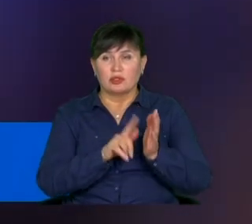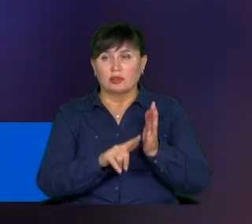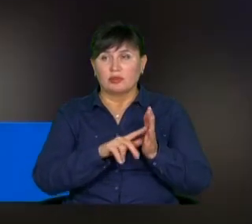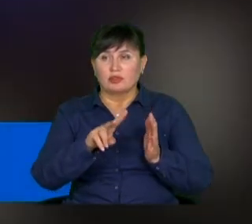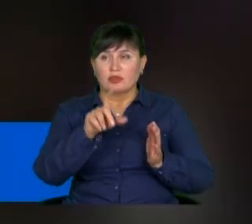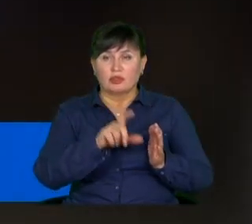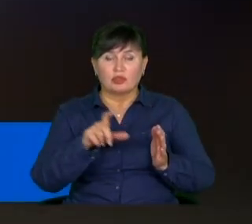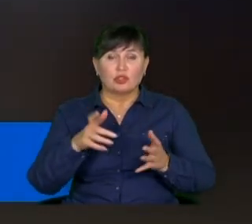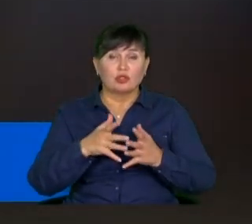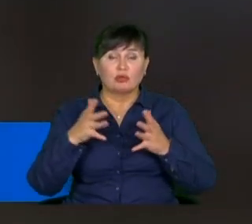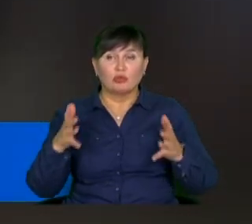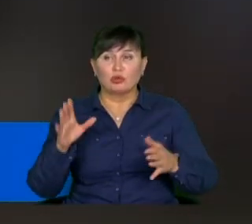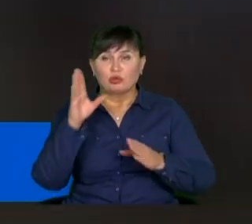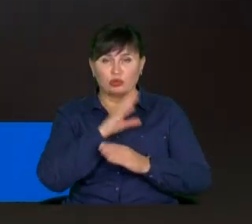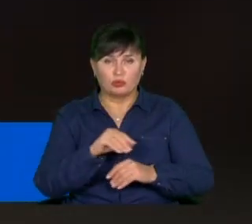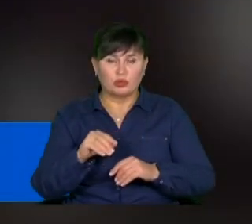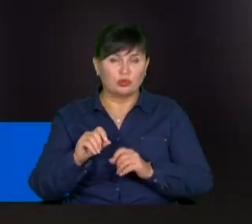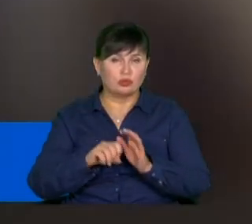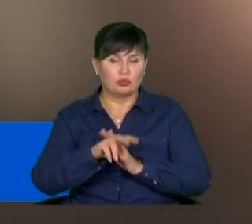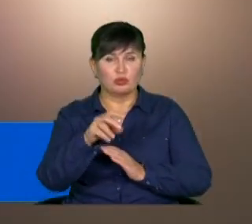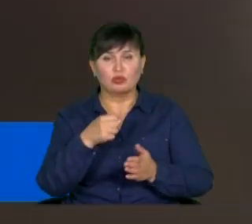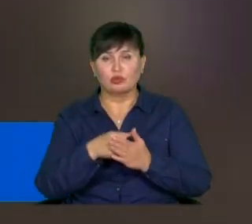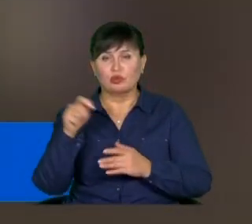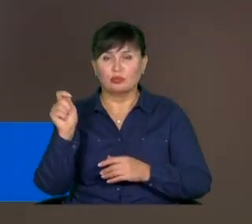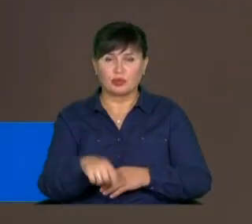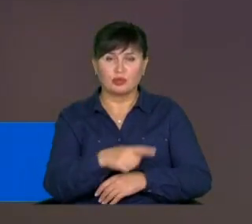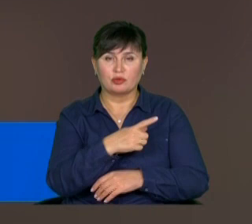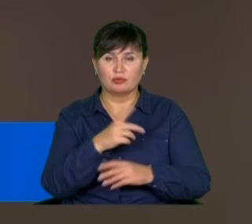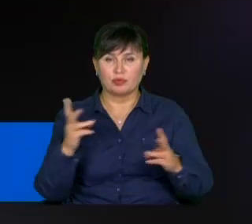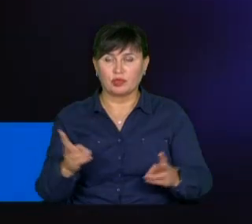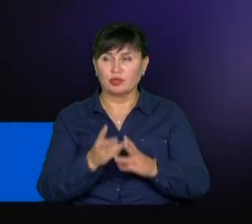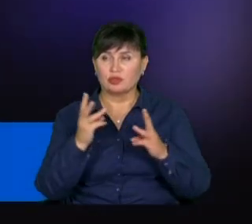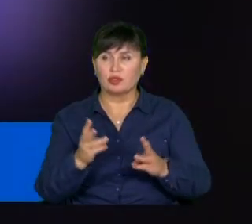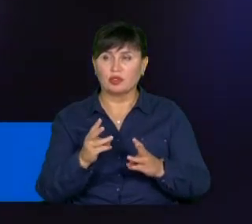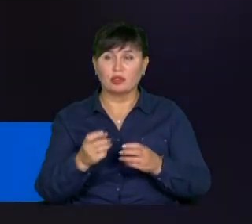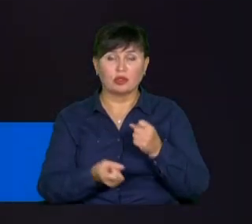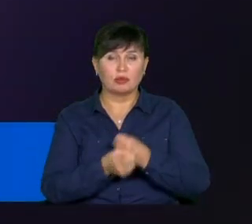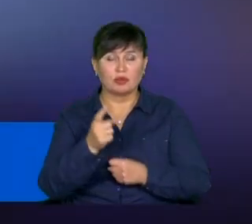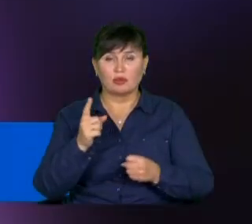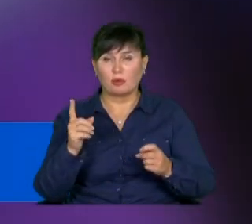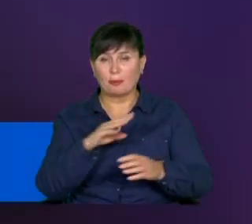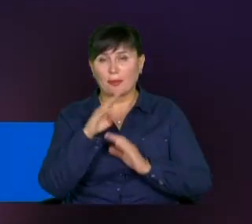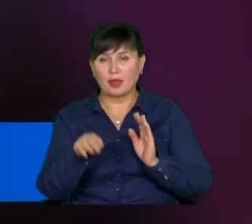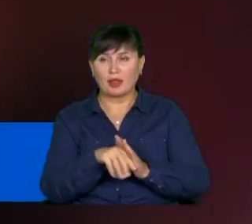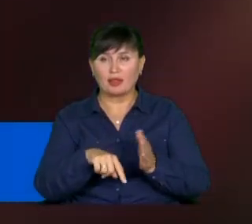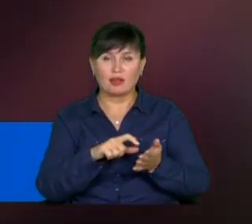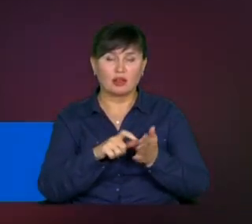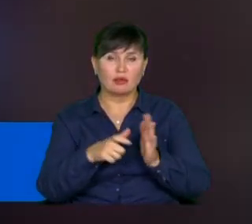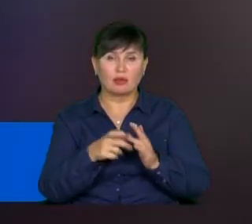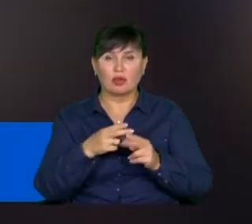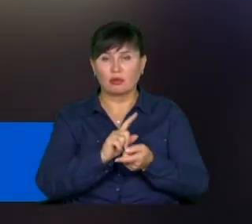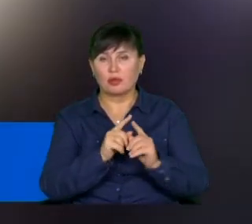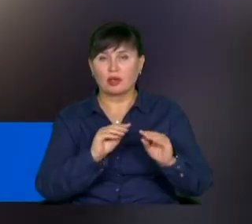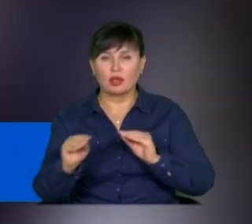человека. Большая часть из них успела эвакуироваться до приезда пожарной бригады. По приезду они обнаружили в подвальном помещении, которое переоборудовали